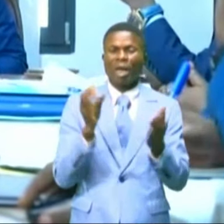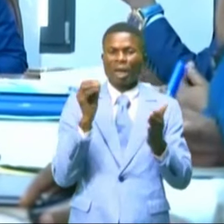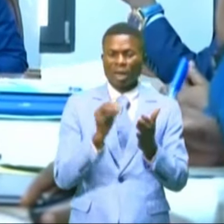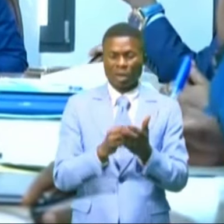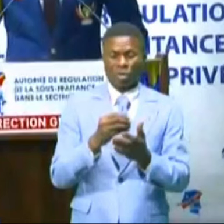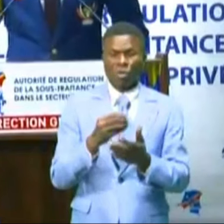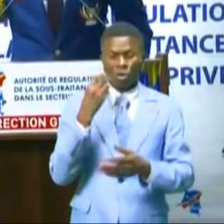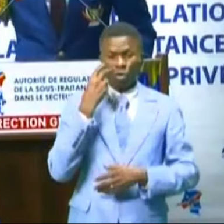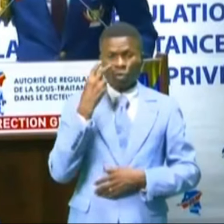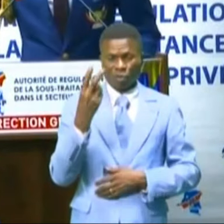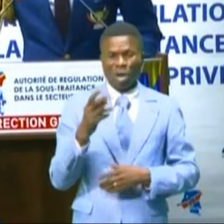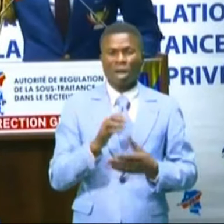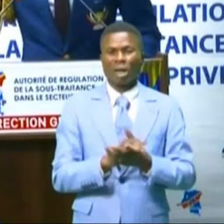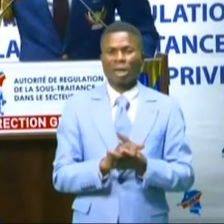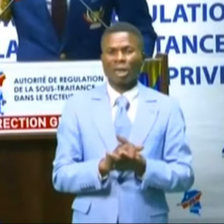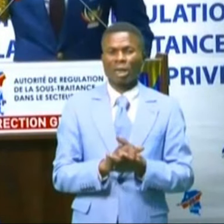voir